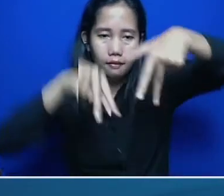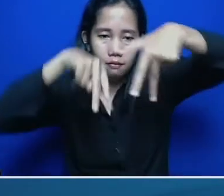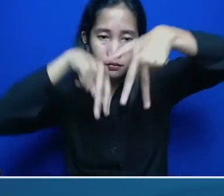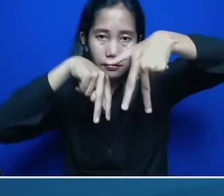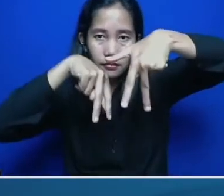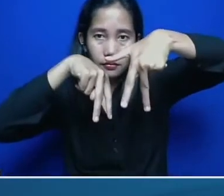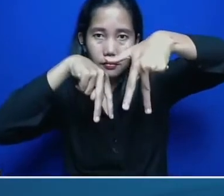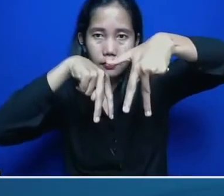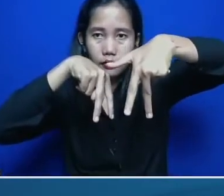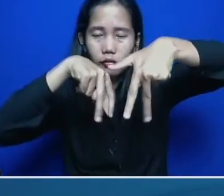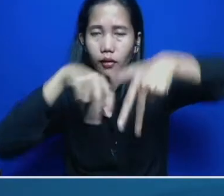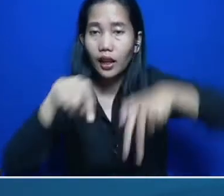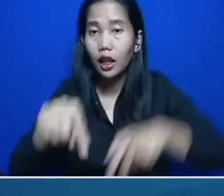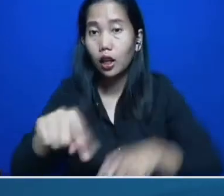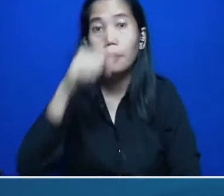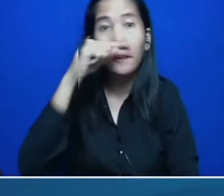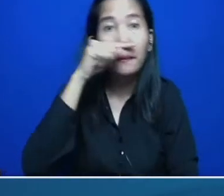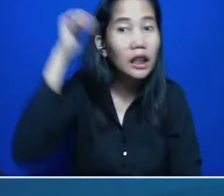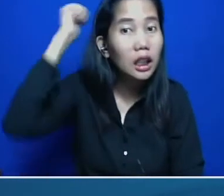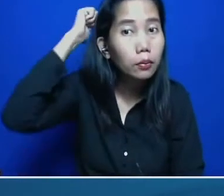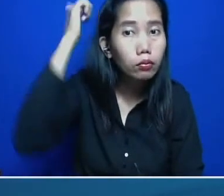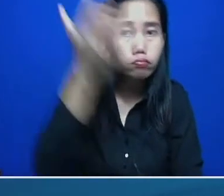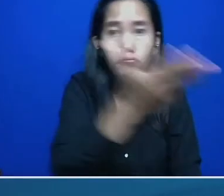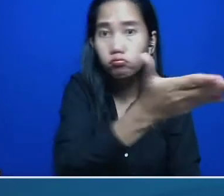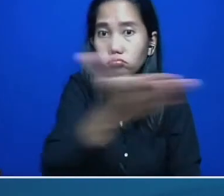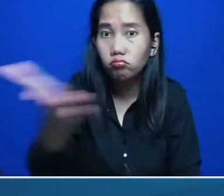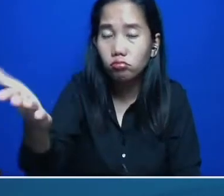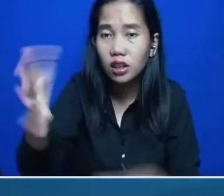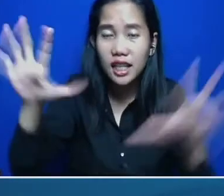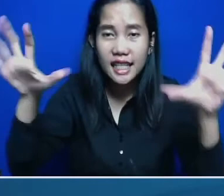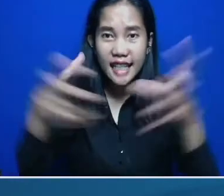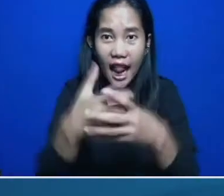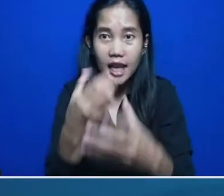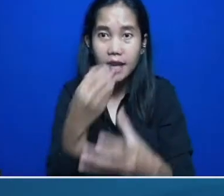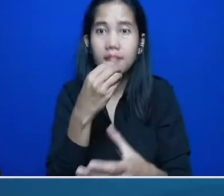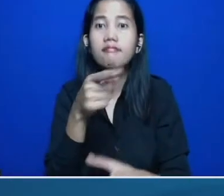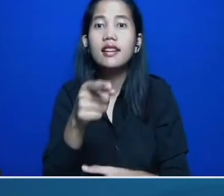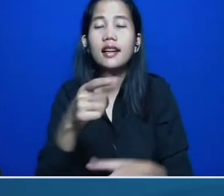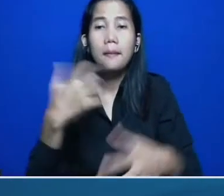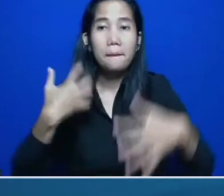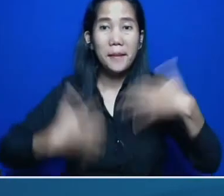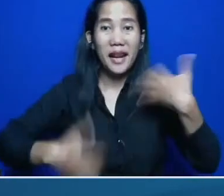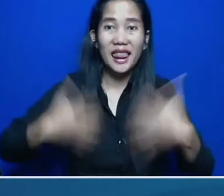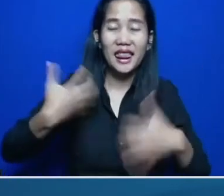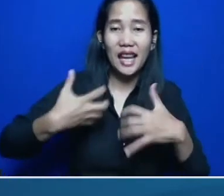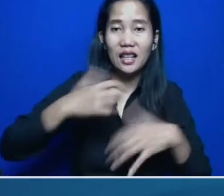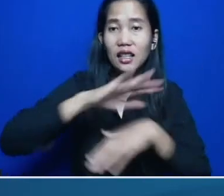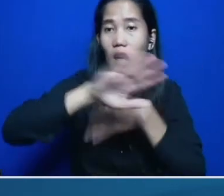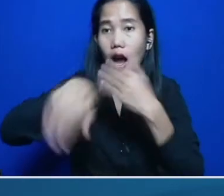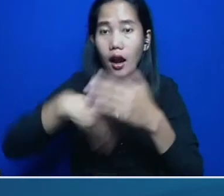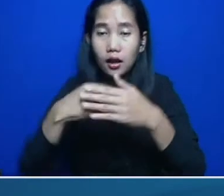segala binatang berkaki empat yang ada di atas bumi ini binatang berkaki empat